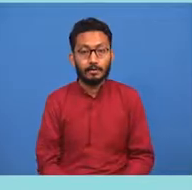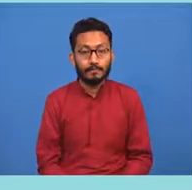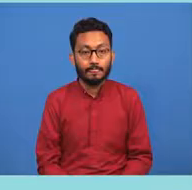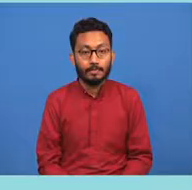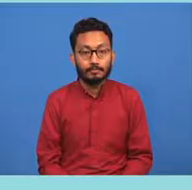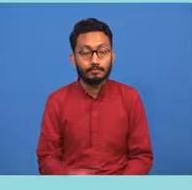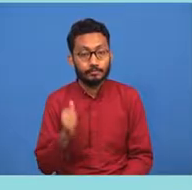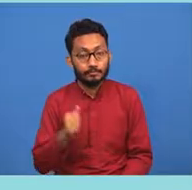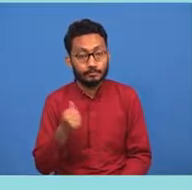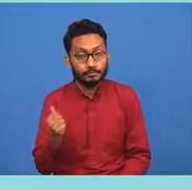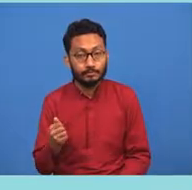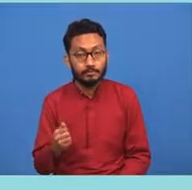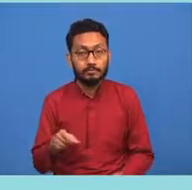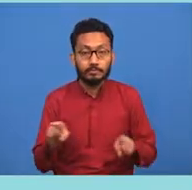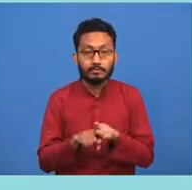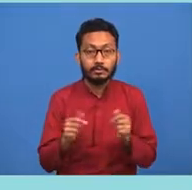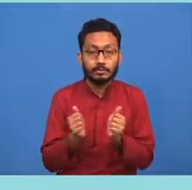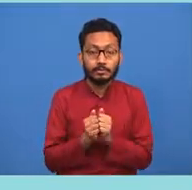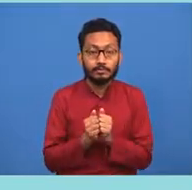iaitu sama dengan